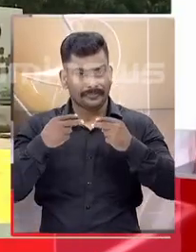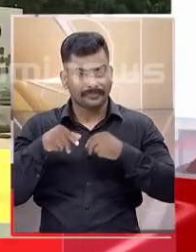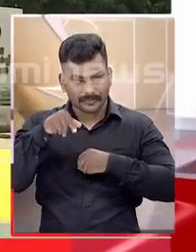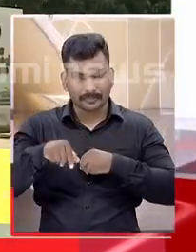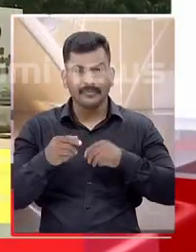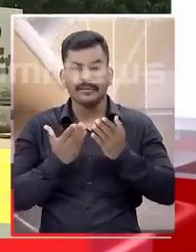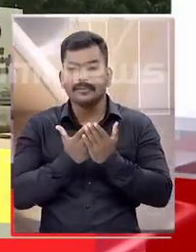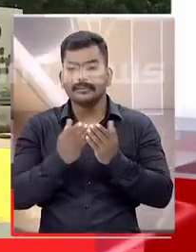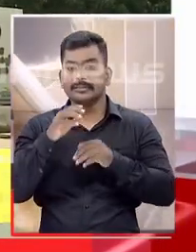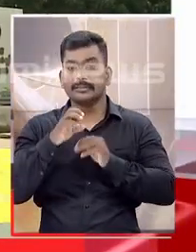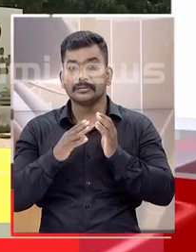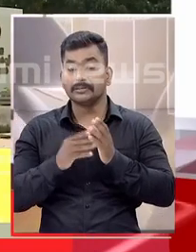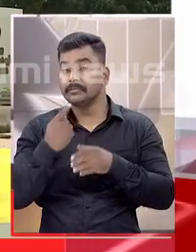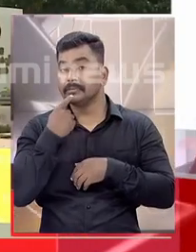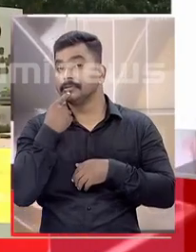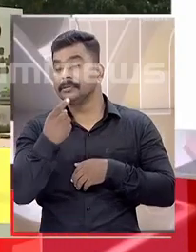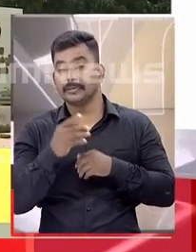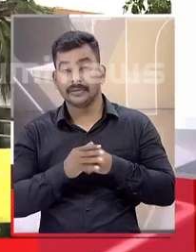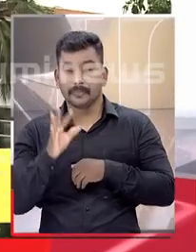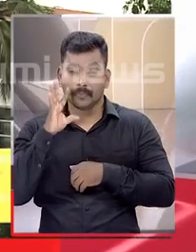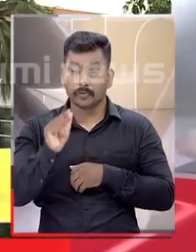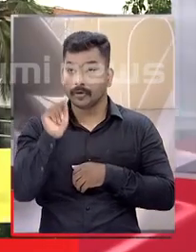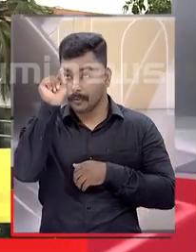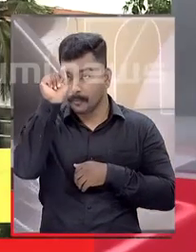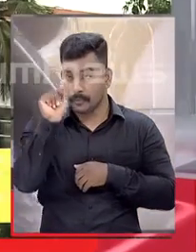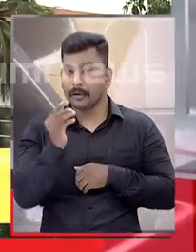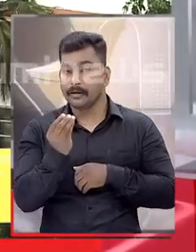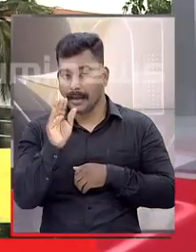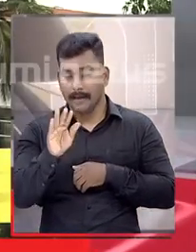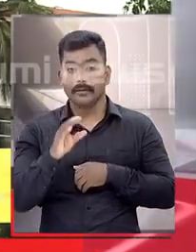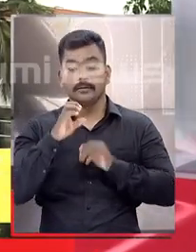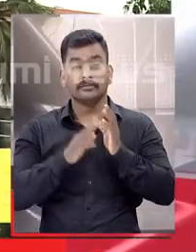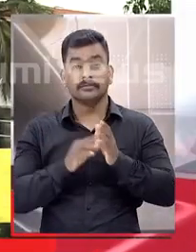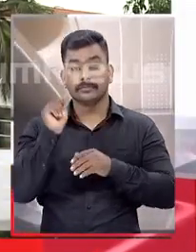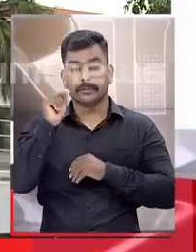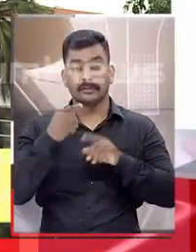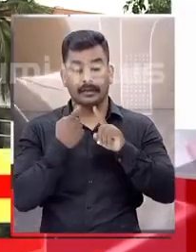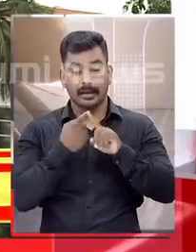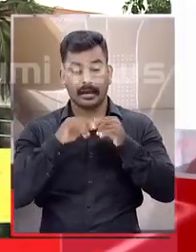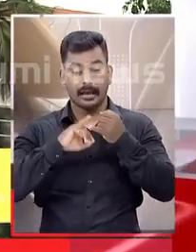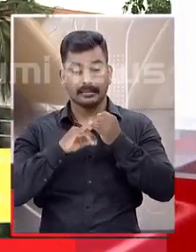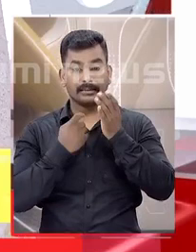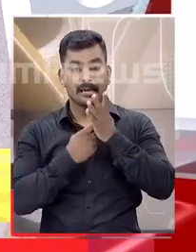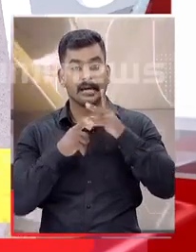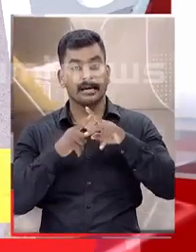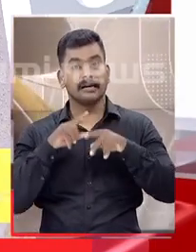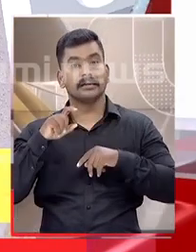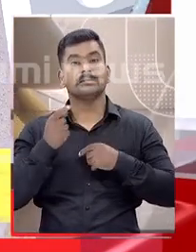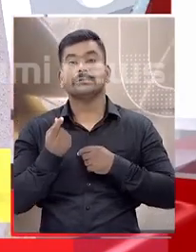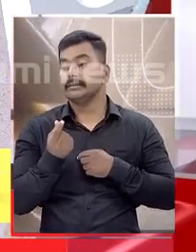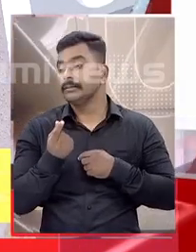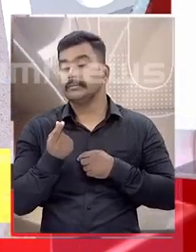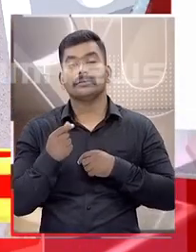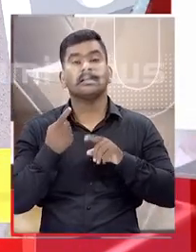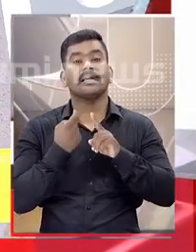അതിനകത്ത് പറഞ്ഞിരിക്കുന്നത് ഏറ്റവും പ്രധാനപ്പെട്ട ഒരു കാര്യം എന്ന് പറയുന്നത്, നമ്മുടെ കെ എസ് ആർ ടി സിക്ക് പണം കണ്ടെത്താനായിട്ട്